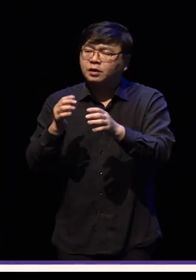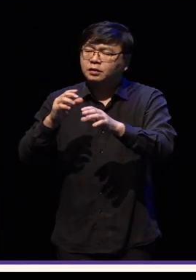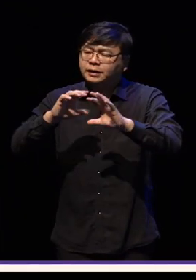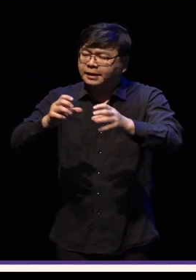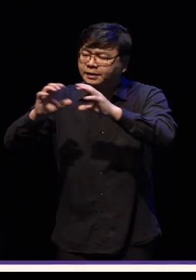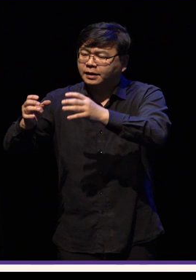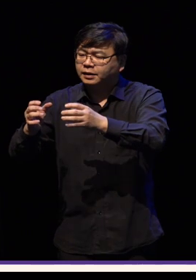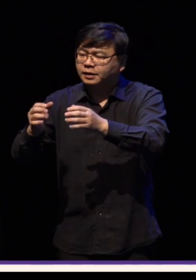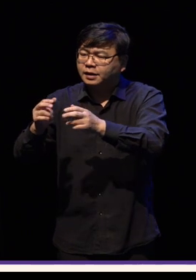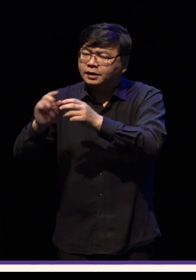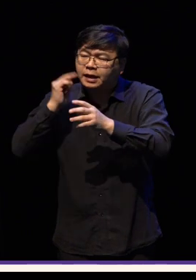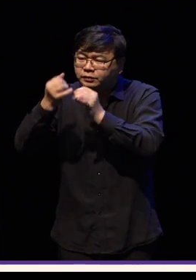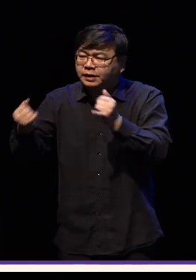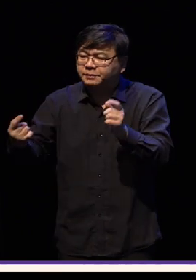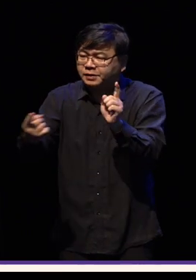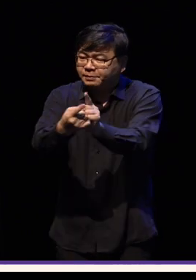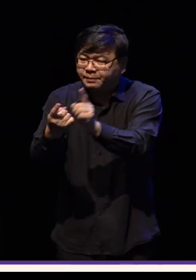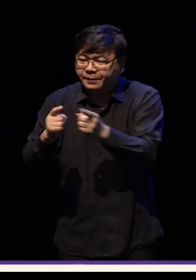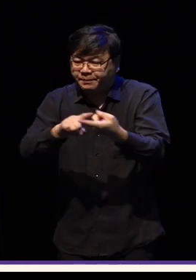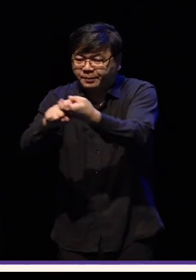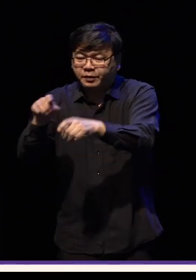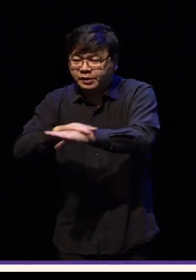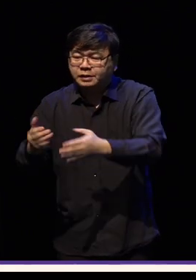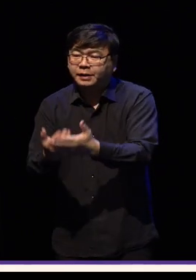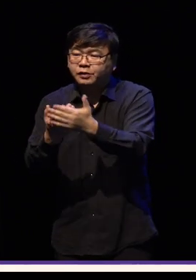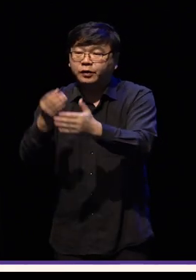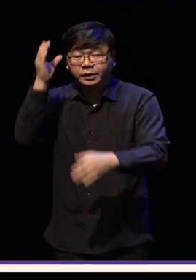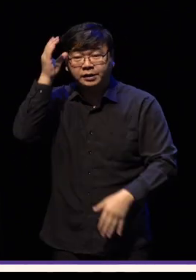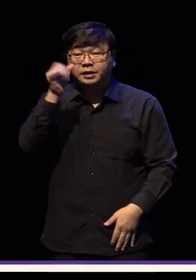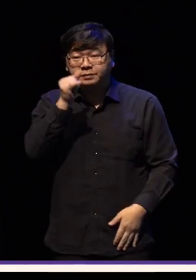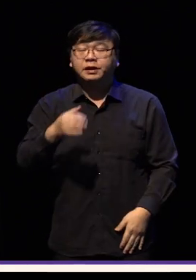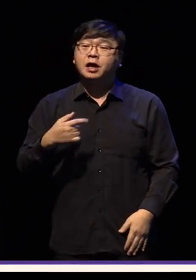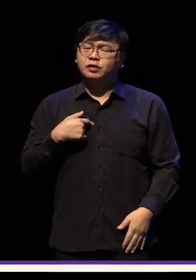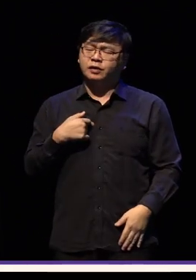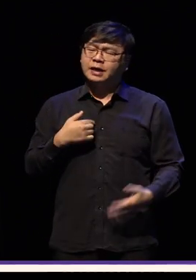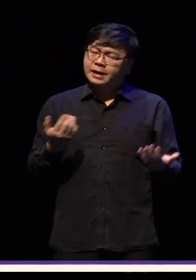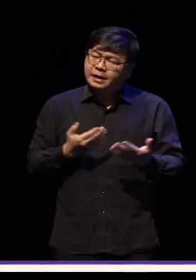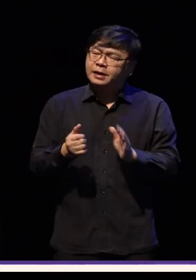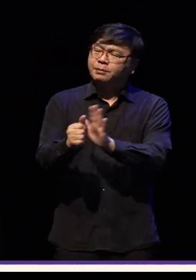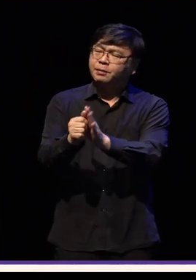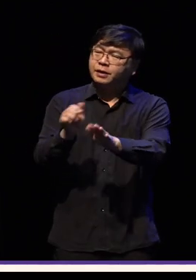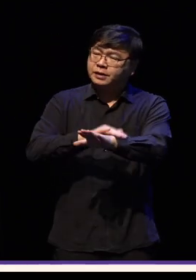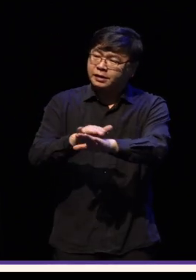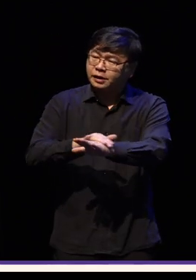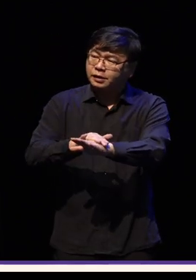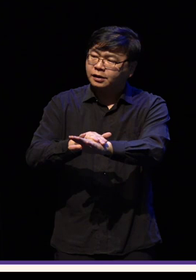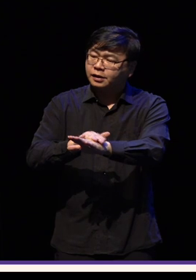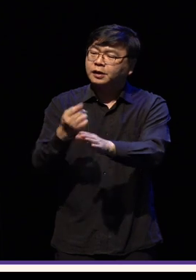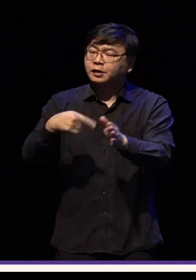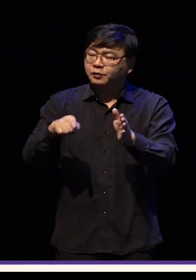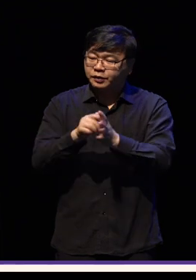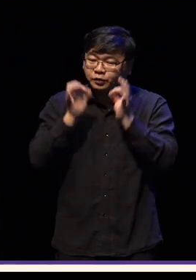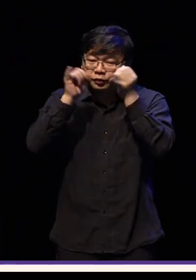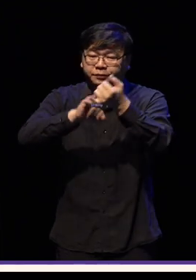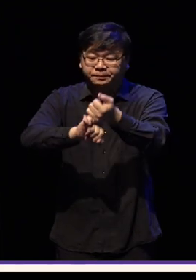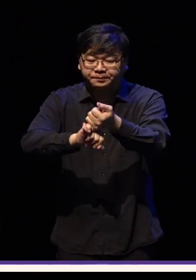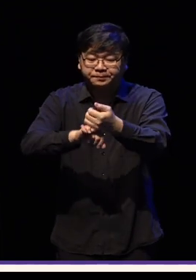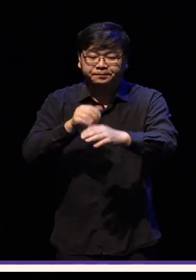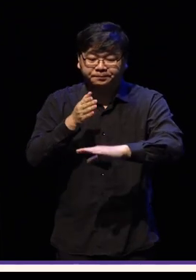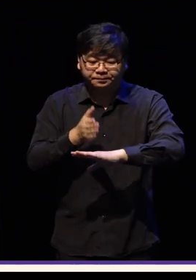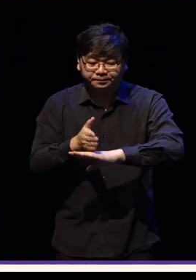만날 수 있기를 기대하고 또 응원합니다 저희도 실무에서 사업 잘 챙기고 또 활동에 도움 드릴 수 있도록 최선을